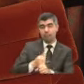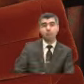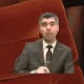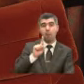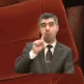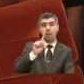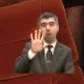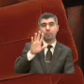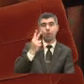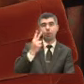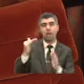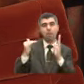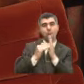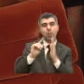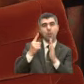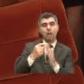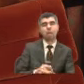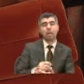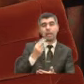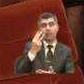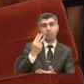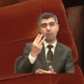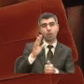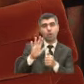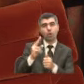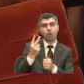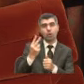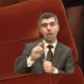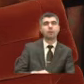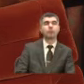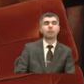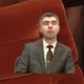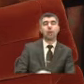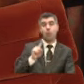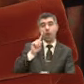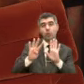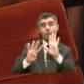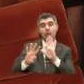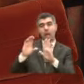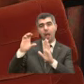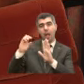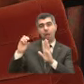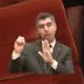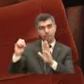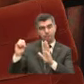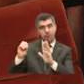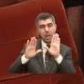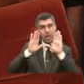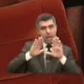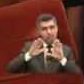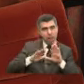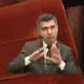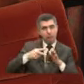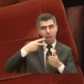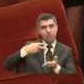125 مليون درهم 326 ألف، عدد المستفيدين 91 ألف، بين إمام وخطيب